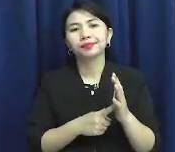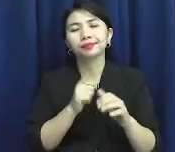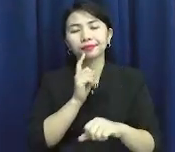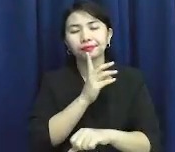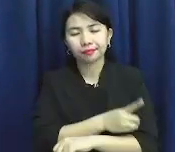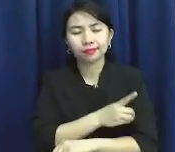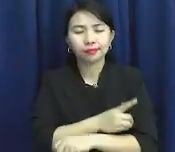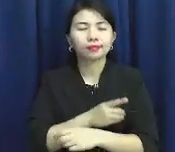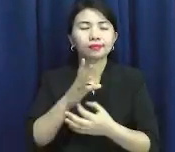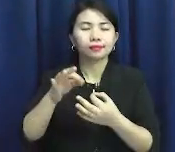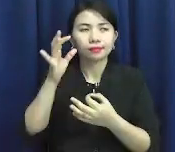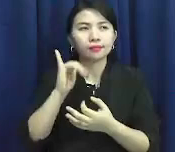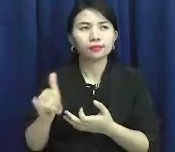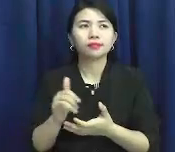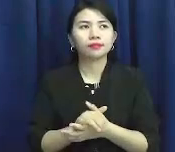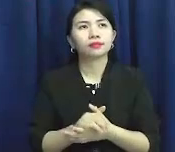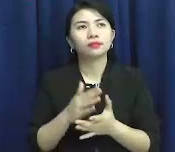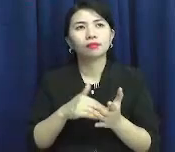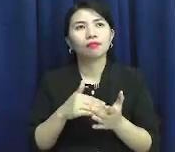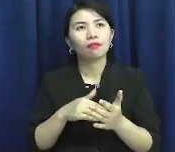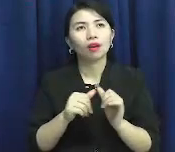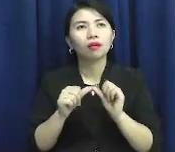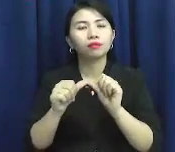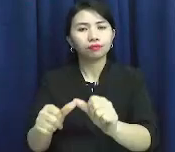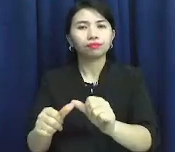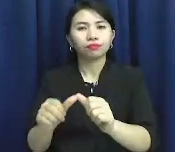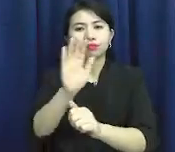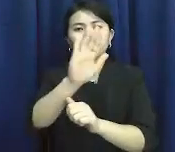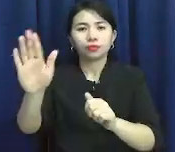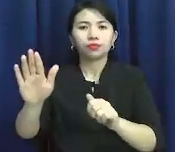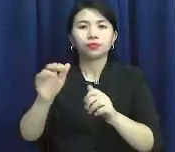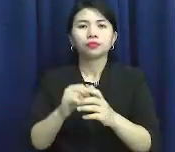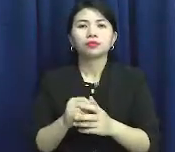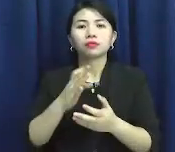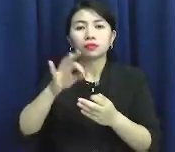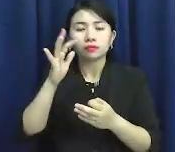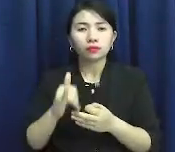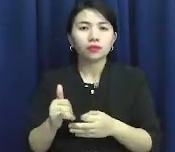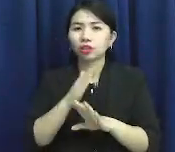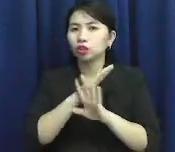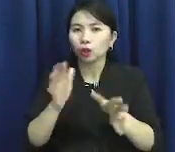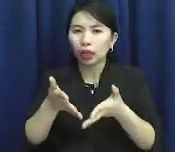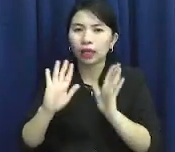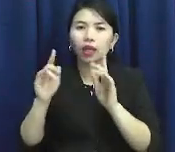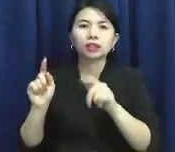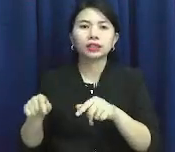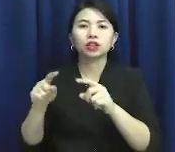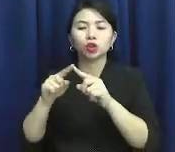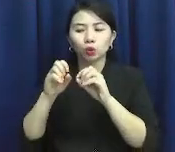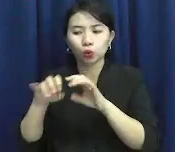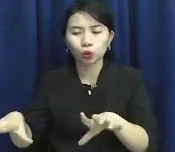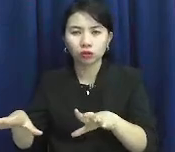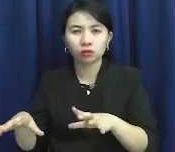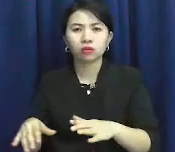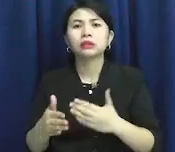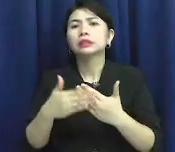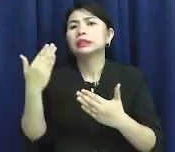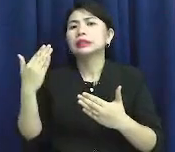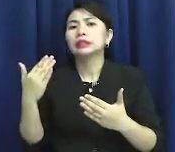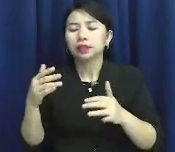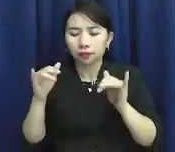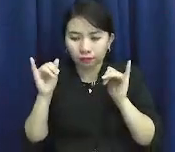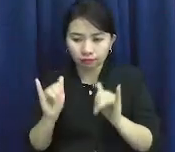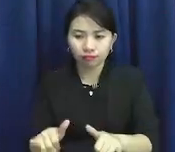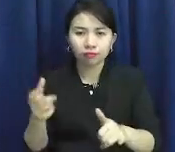Man. Okay? Panatilihin mo yung spirituality mo. Huwag mong pahintulutan na mawala yan. Simple lang, panatilihin mo Spirit of the Lord